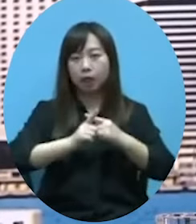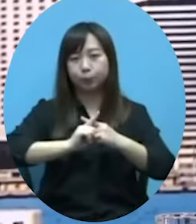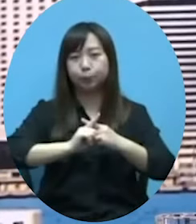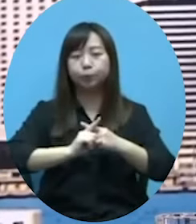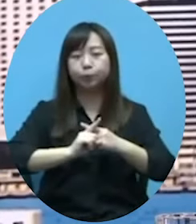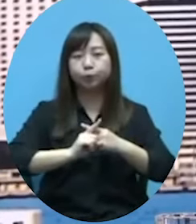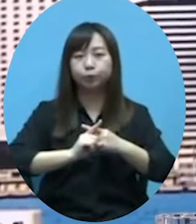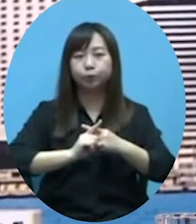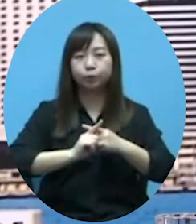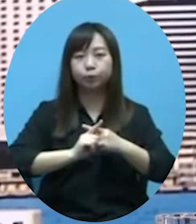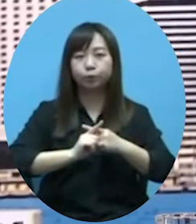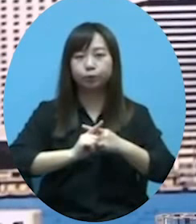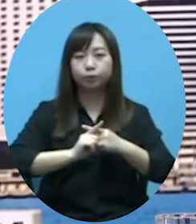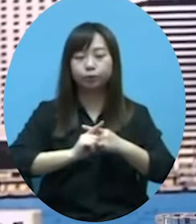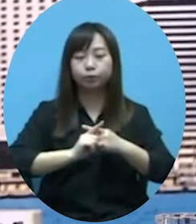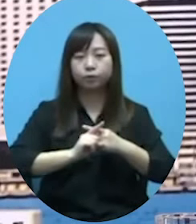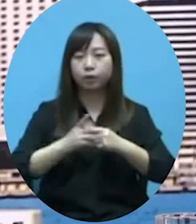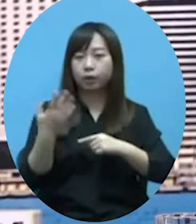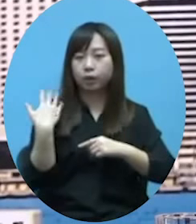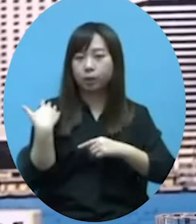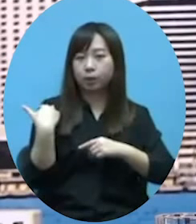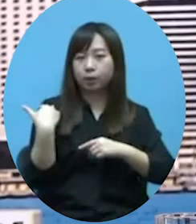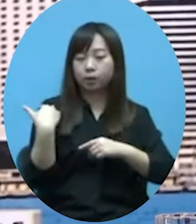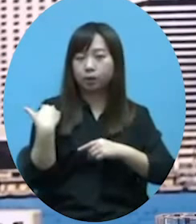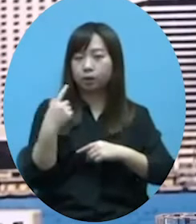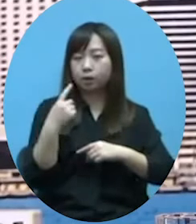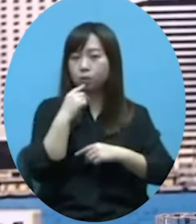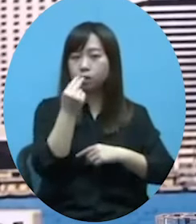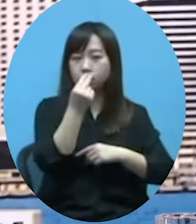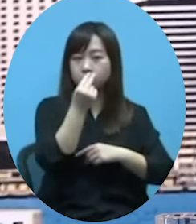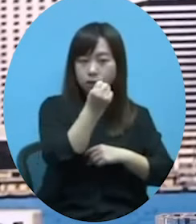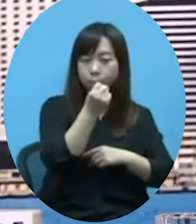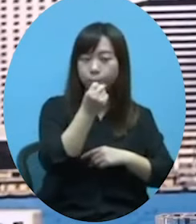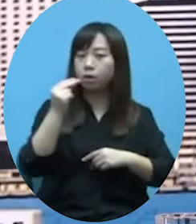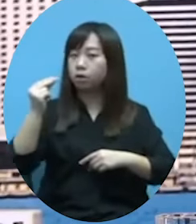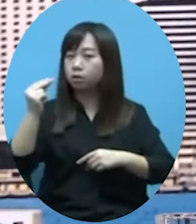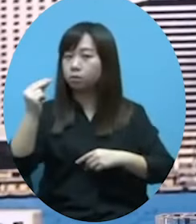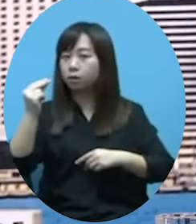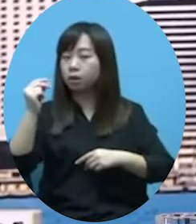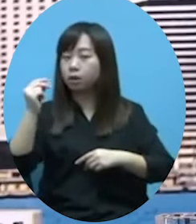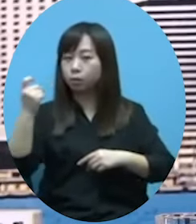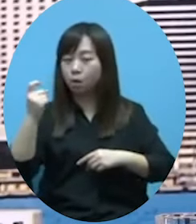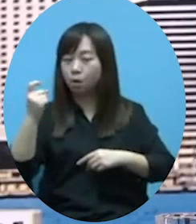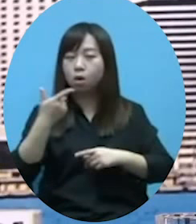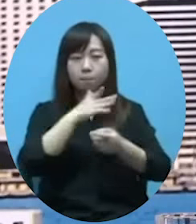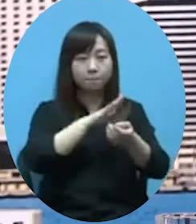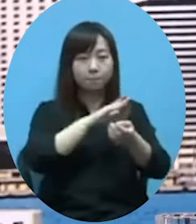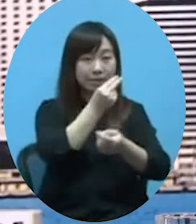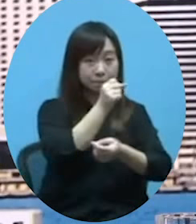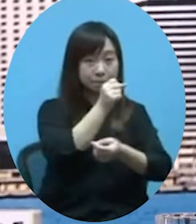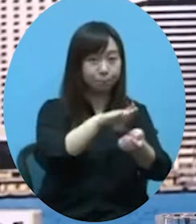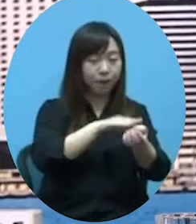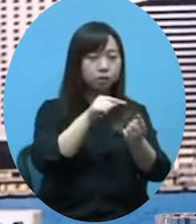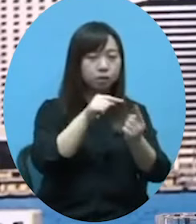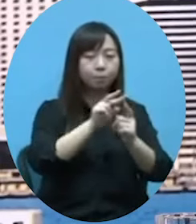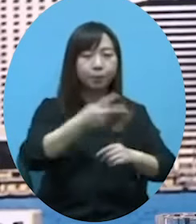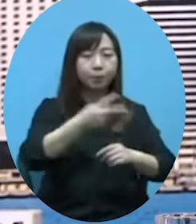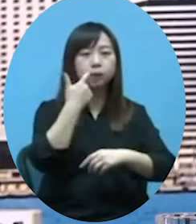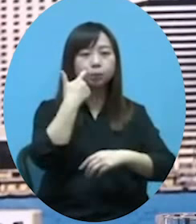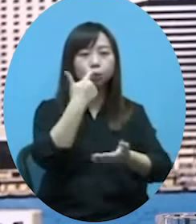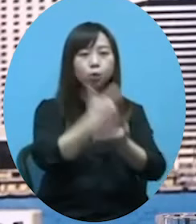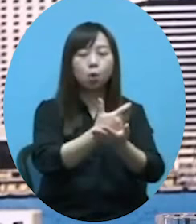是原本昨天是有70和99那麼70號那位病人呢現在就是轉為嚴重的